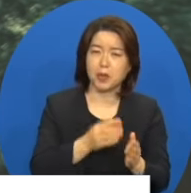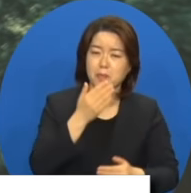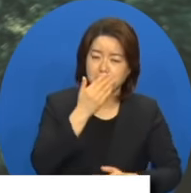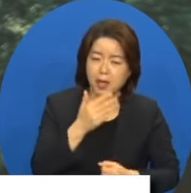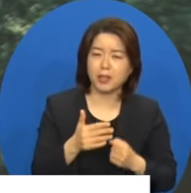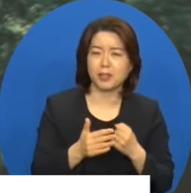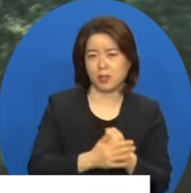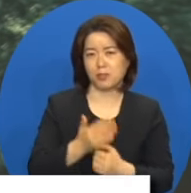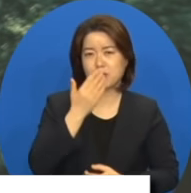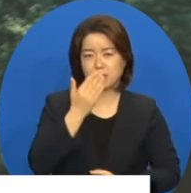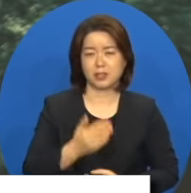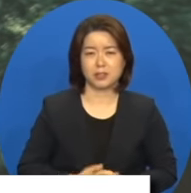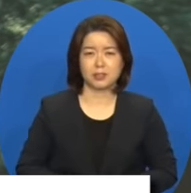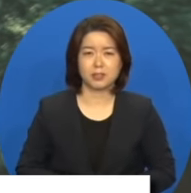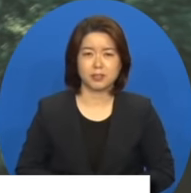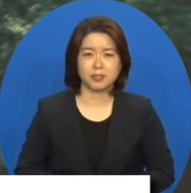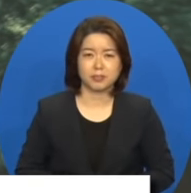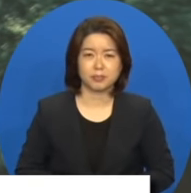때문이었습니다.